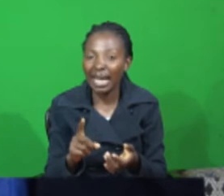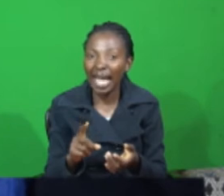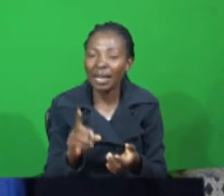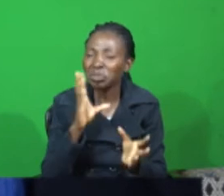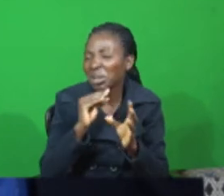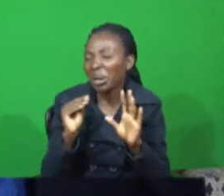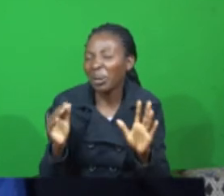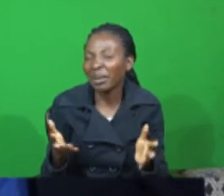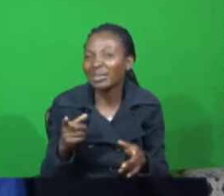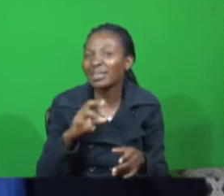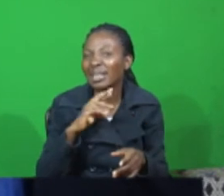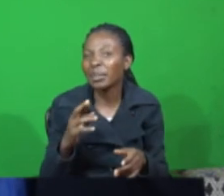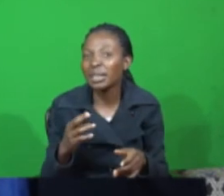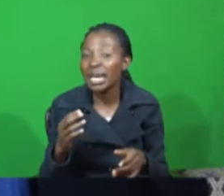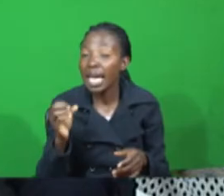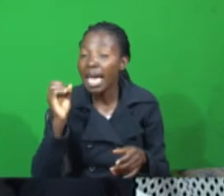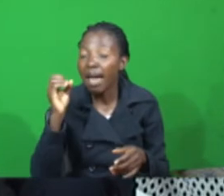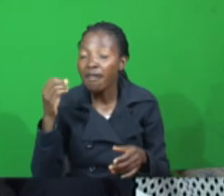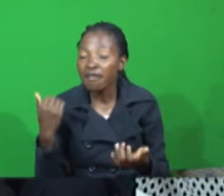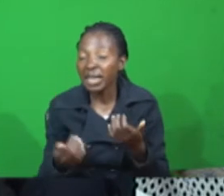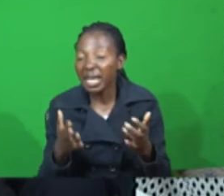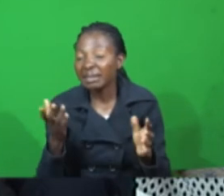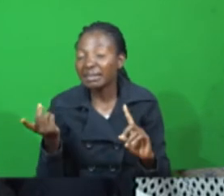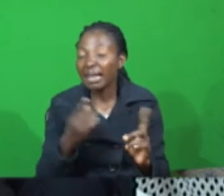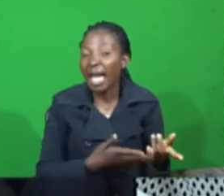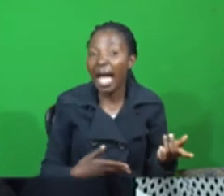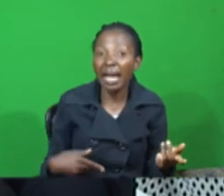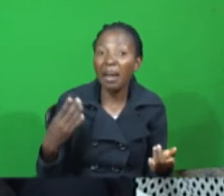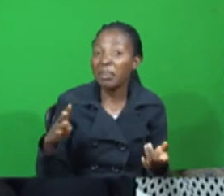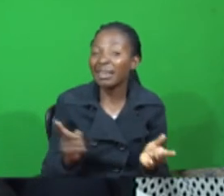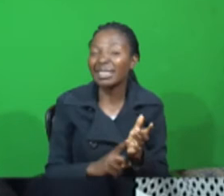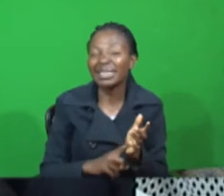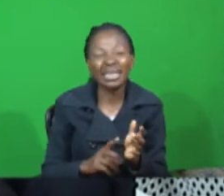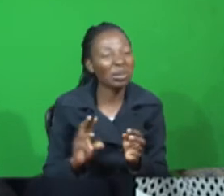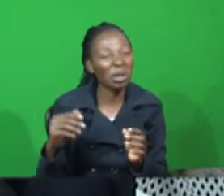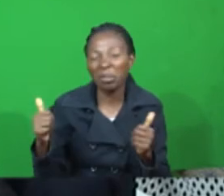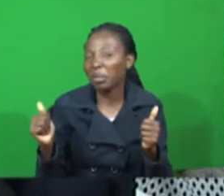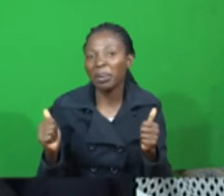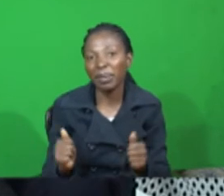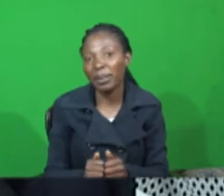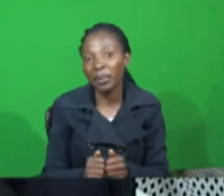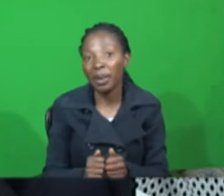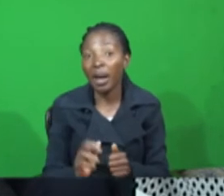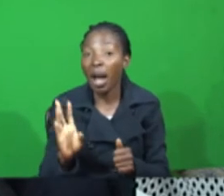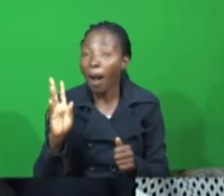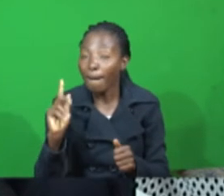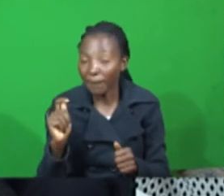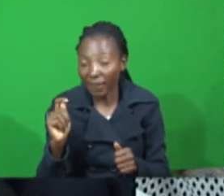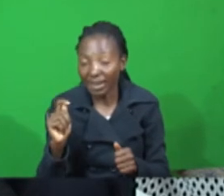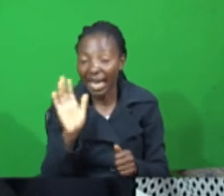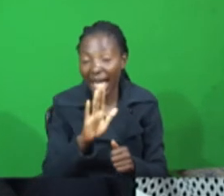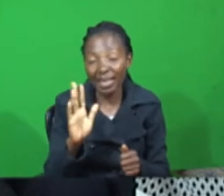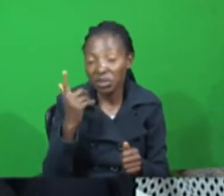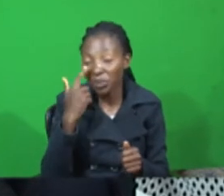kutaura kuti vana vanofane nzara kumbao shuwa zviri kuitika mubetera zvinotozoti abatwa neshoko adzamirwa